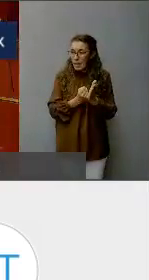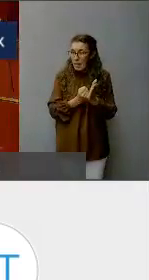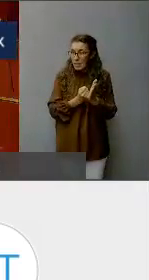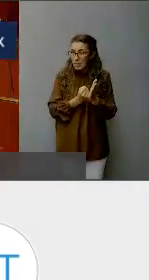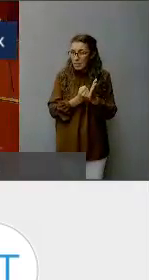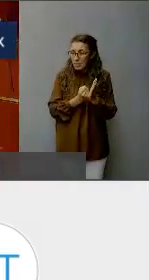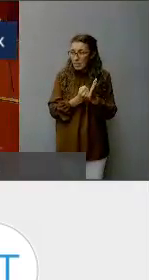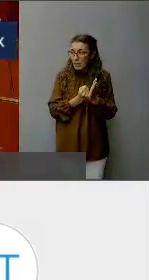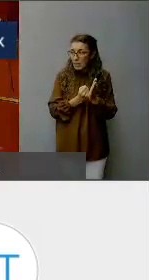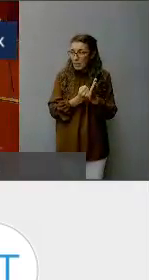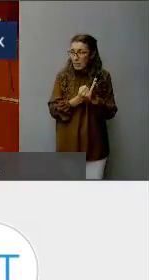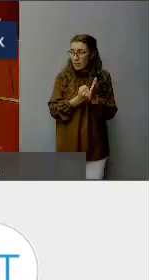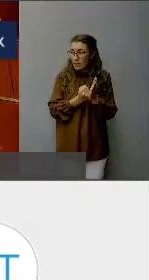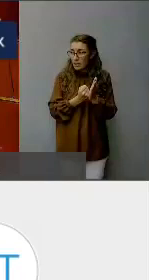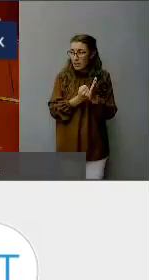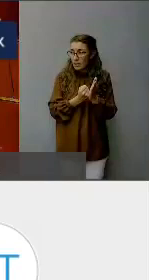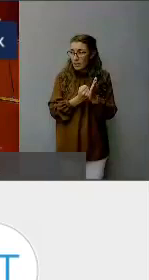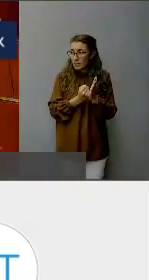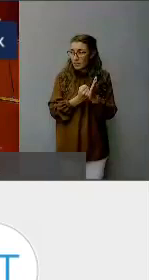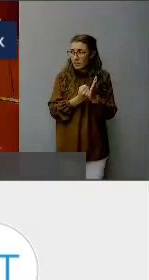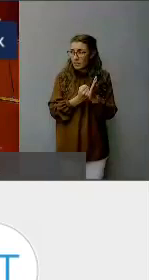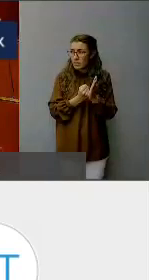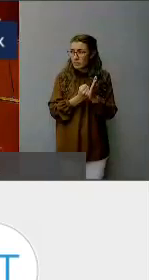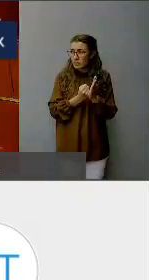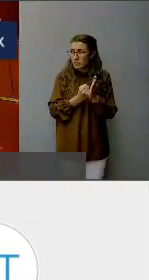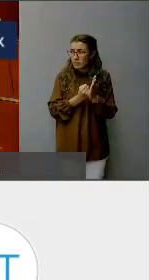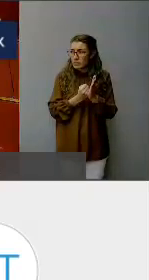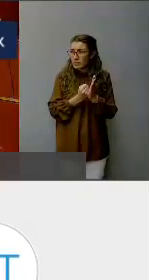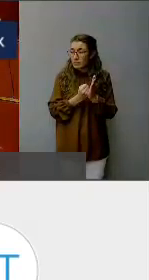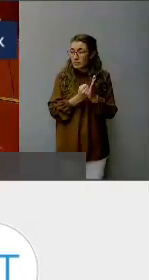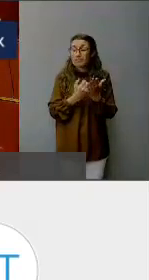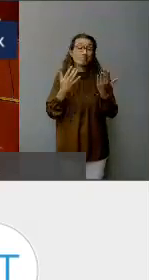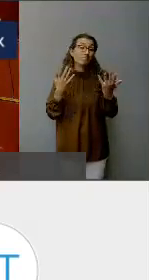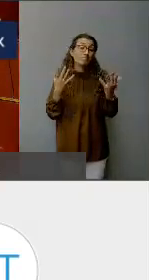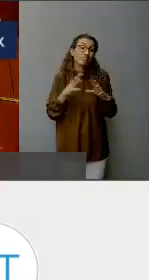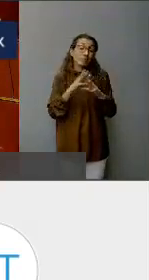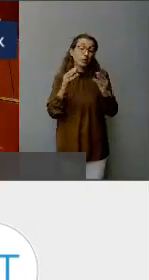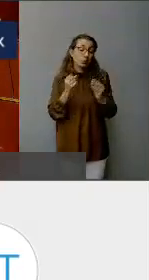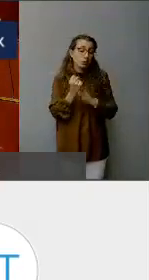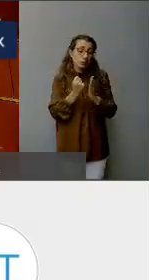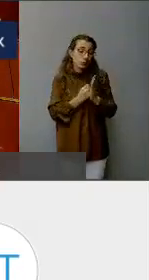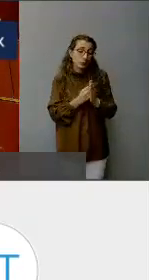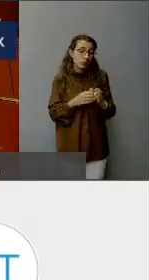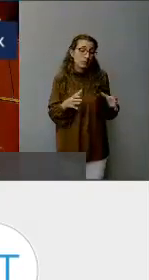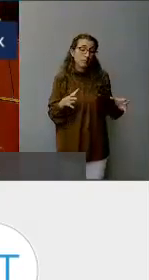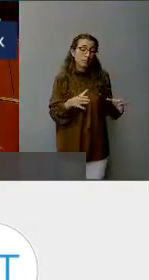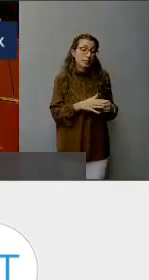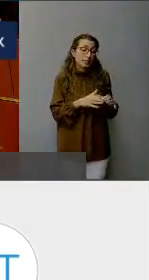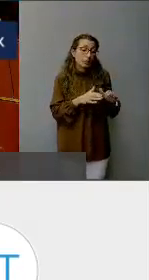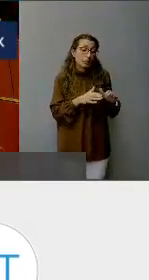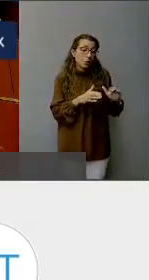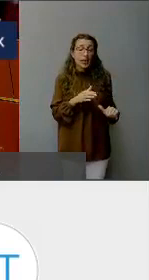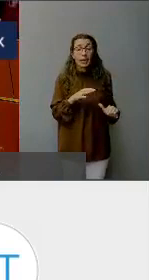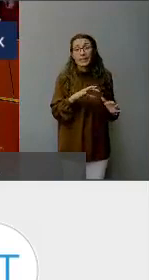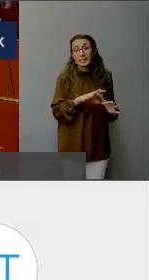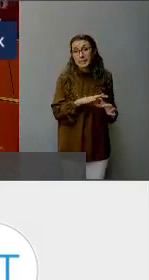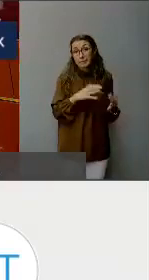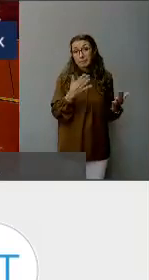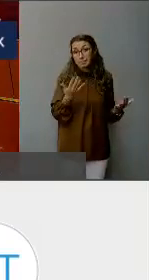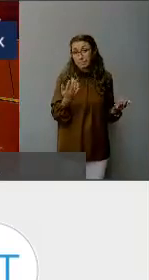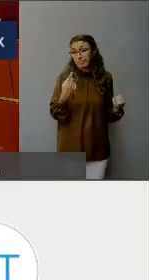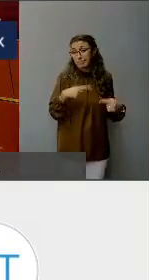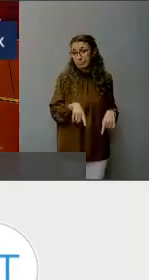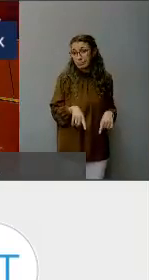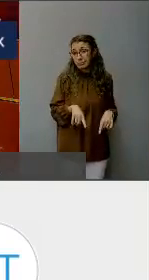tutti purtroppo provengono dalla minoranza e quindi questo da un altro segno del fatto che non solo non abbiamo avuto l'opportunità